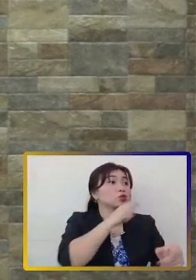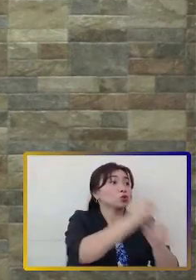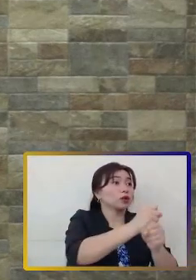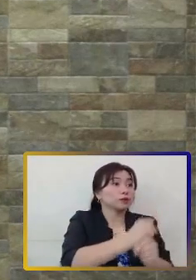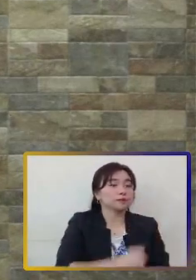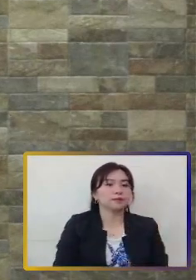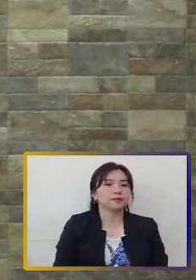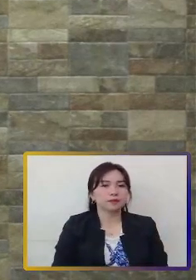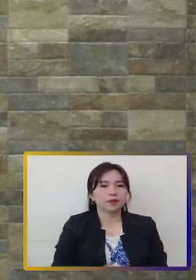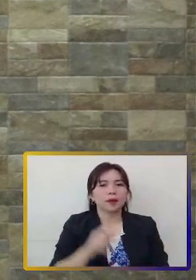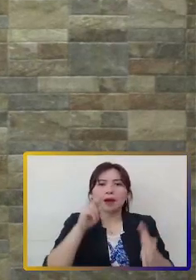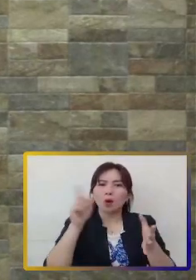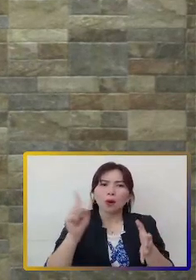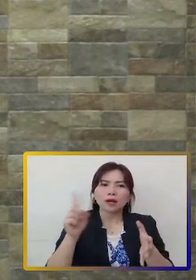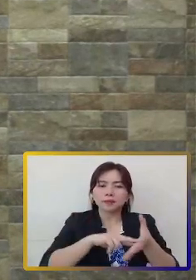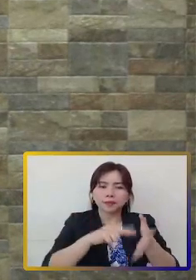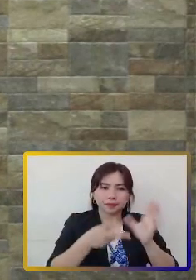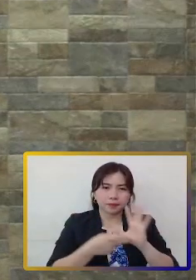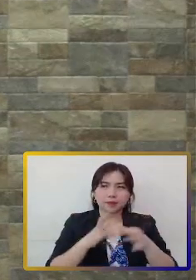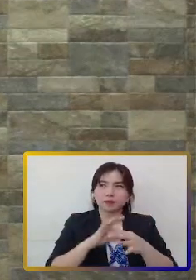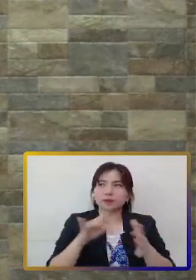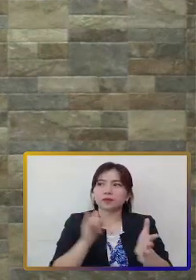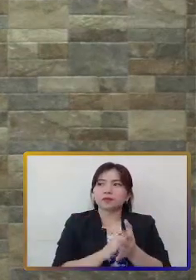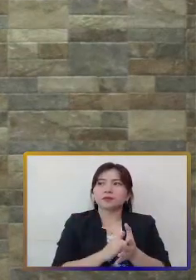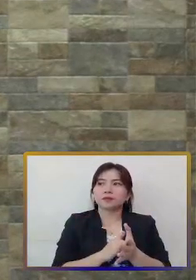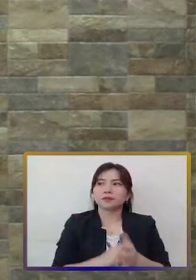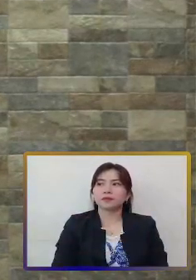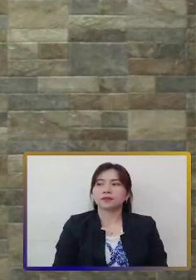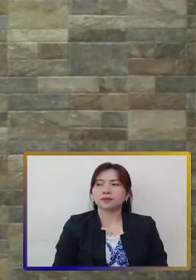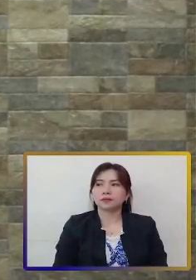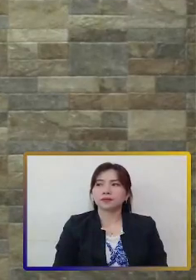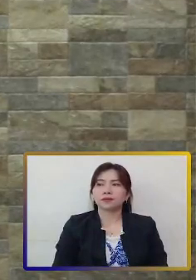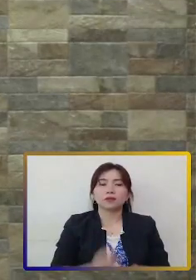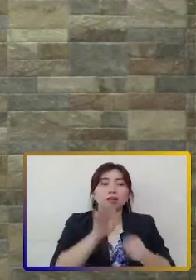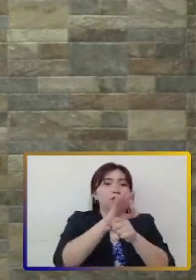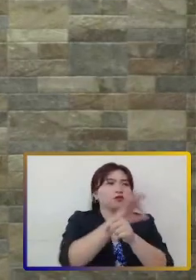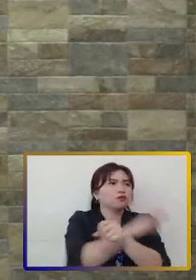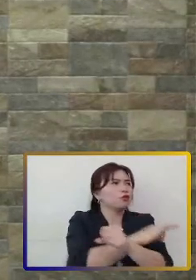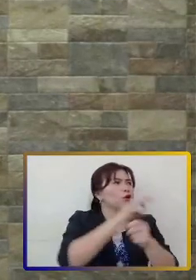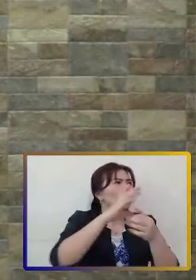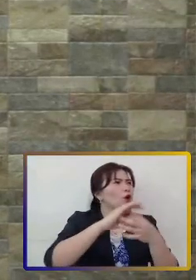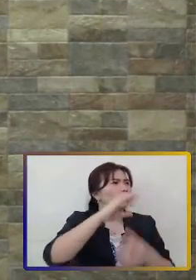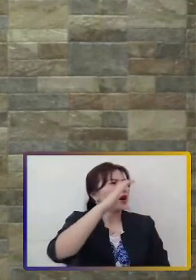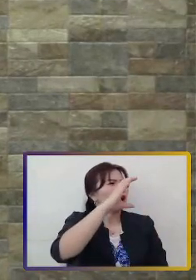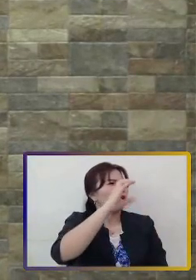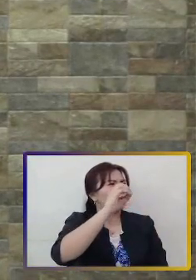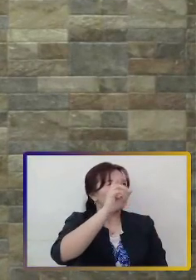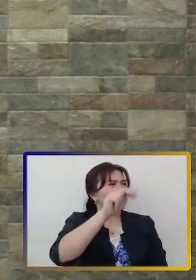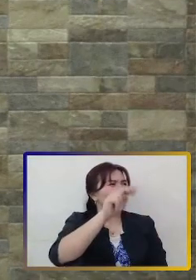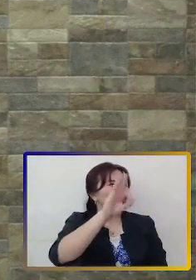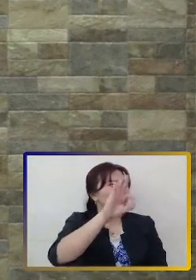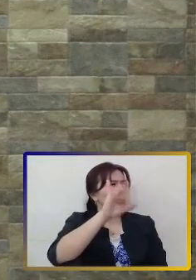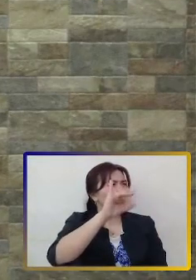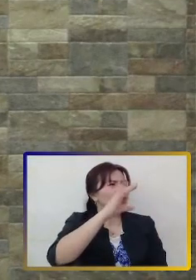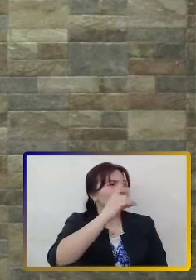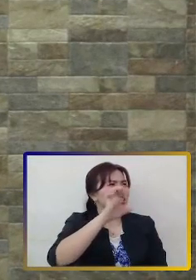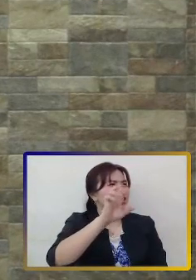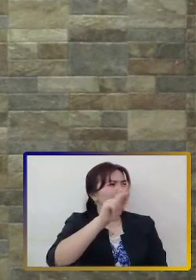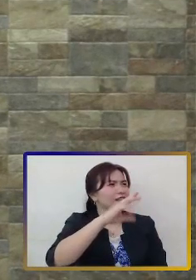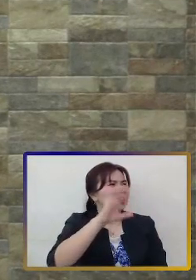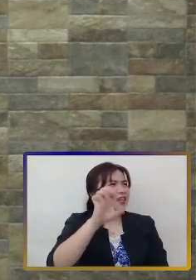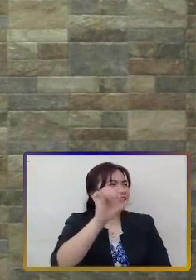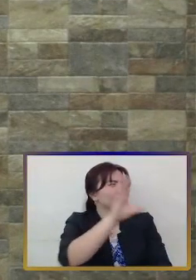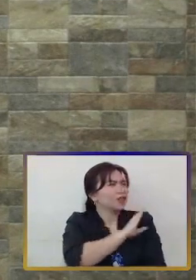do we mean by the word assurance full of confidence and trust second It's